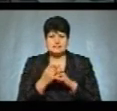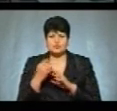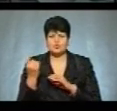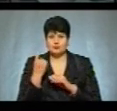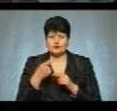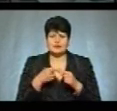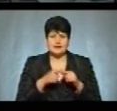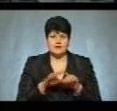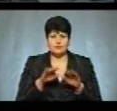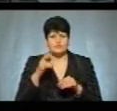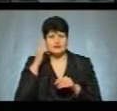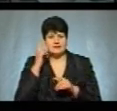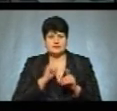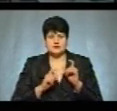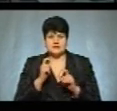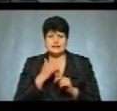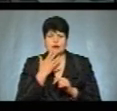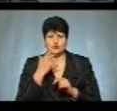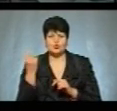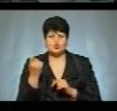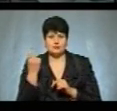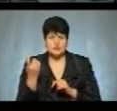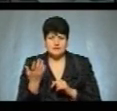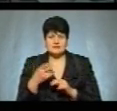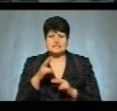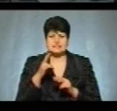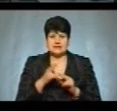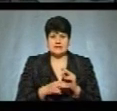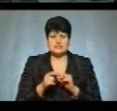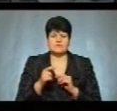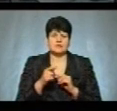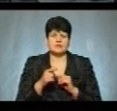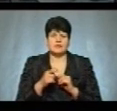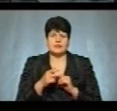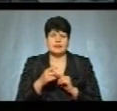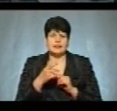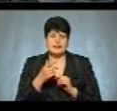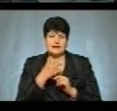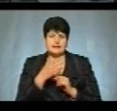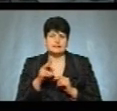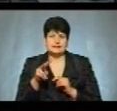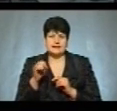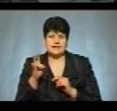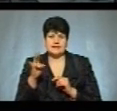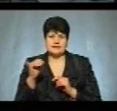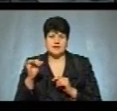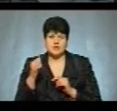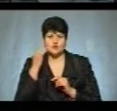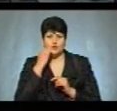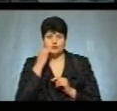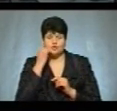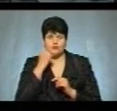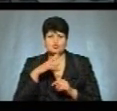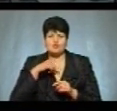технікумі, далі у Київському інституті народного господарства, закінчив Ленінградську духовну семінарію і Московську духовну академію.